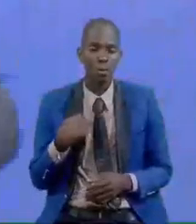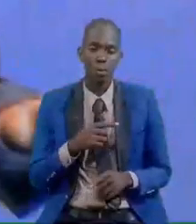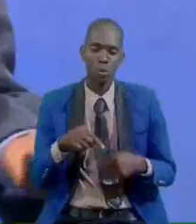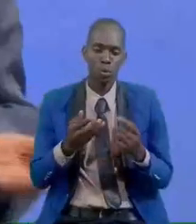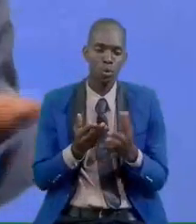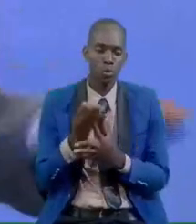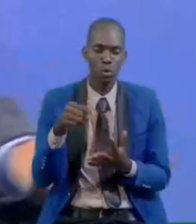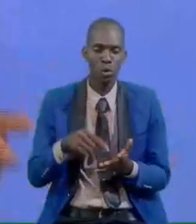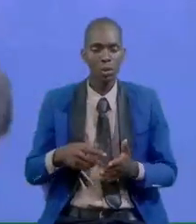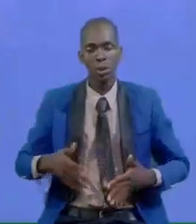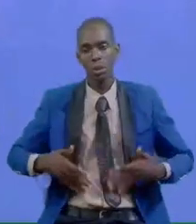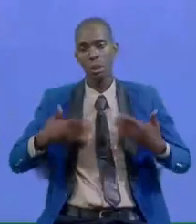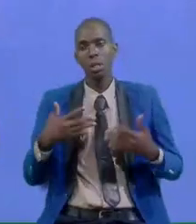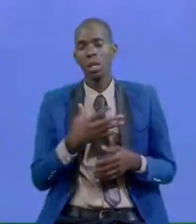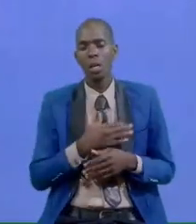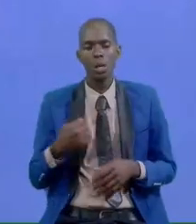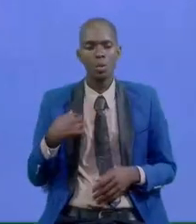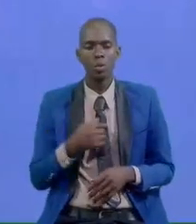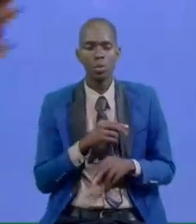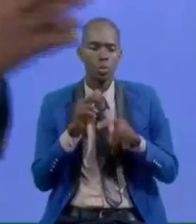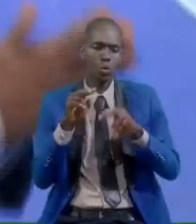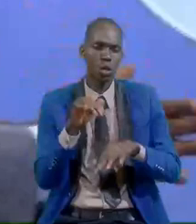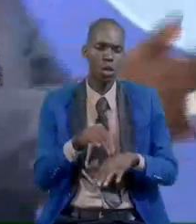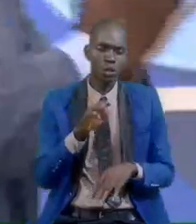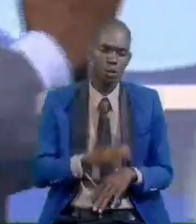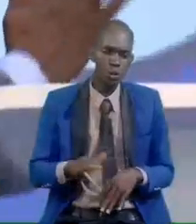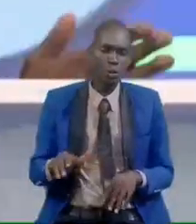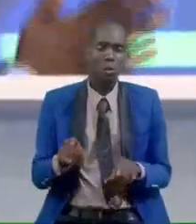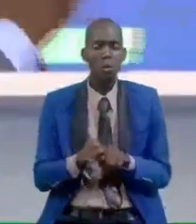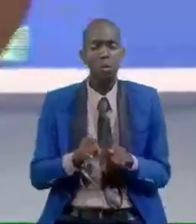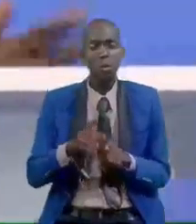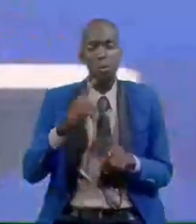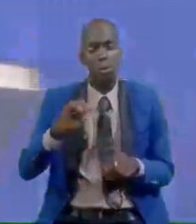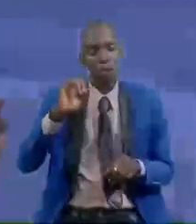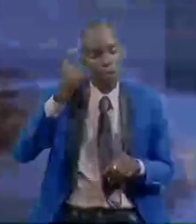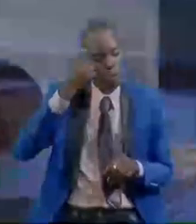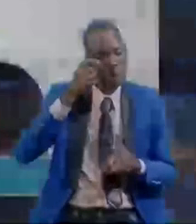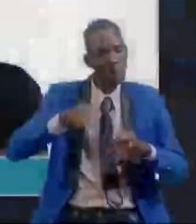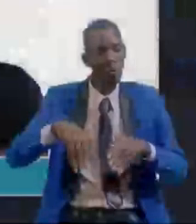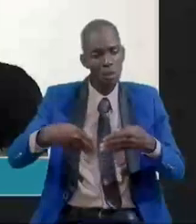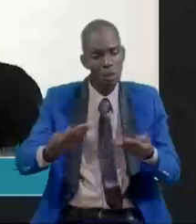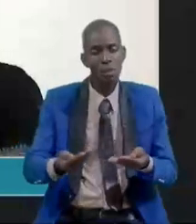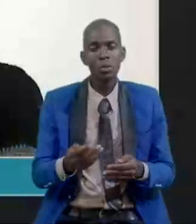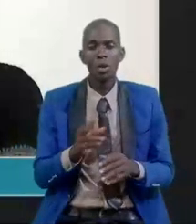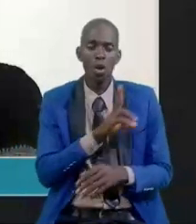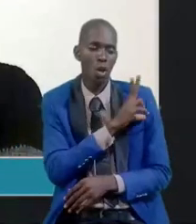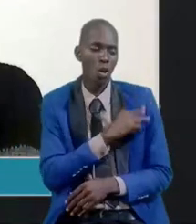la vie. Quand vous regardez les enfants, même le gouvernement donne